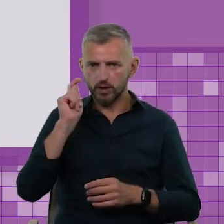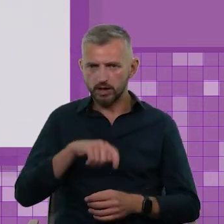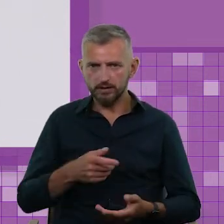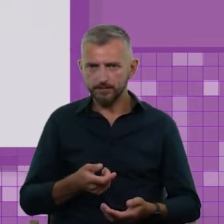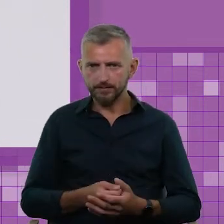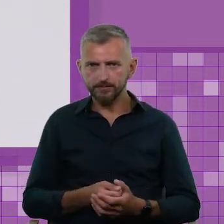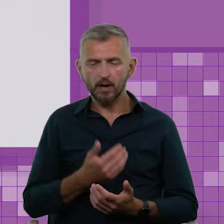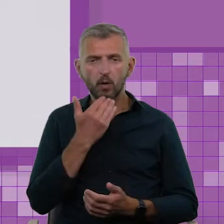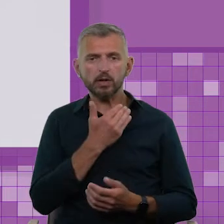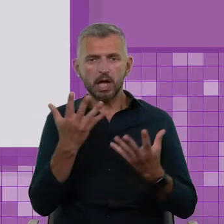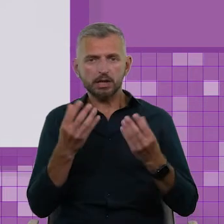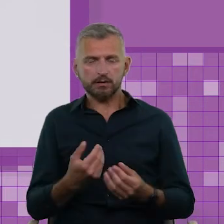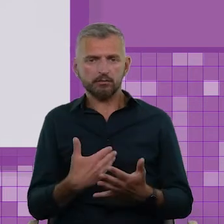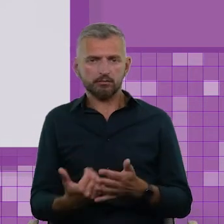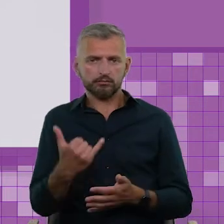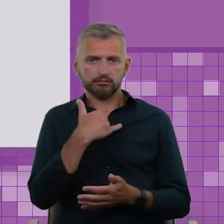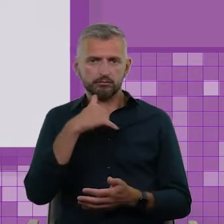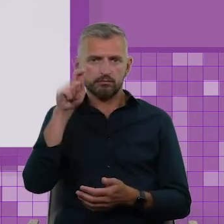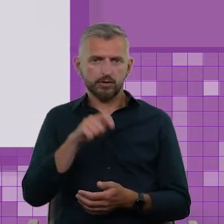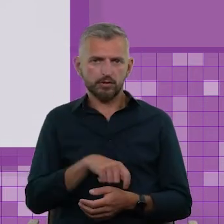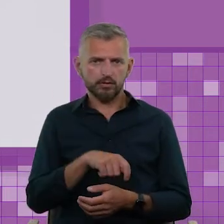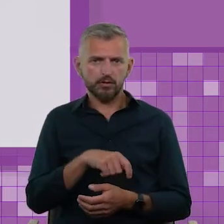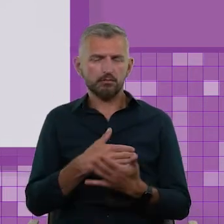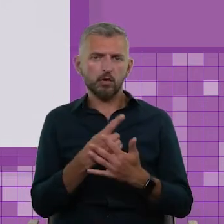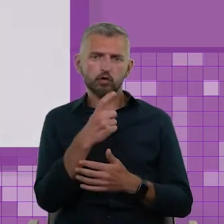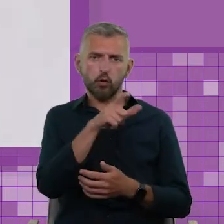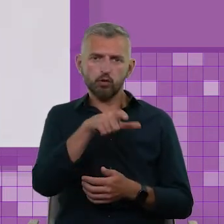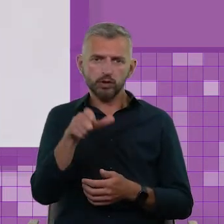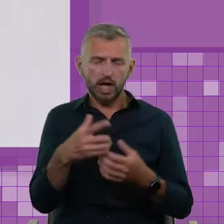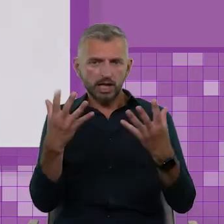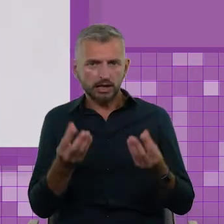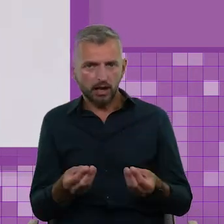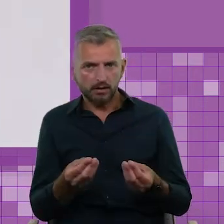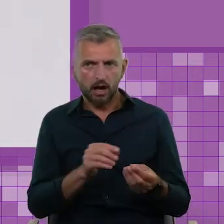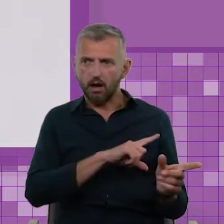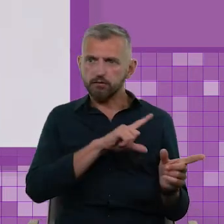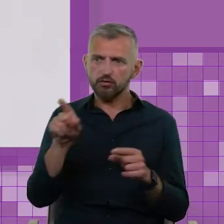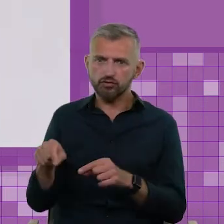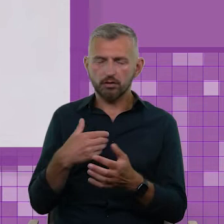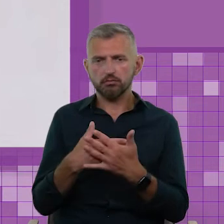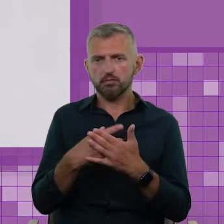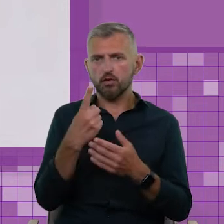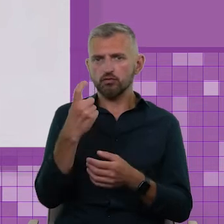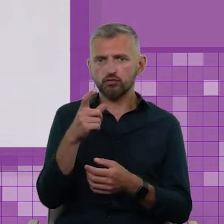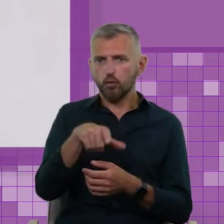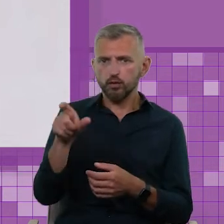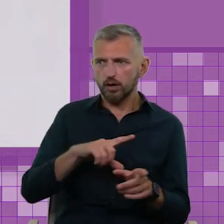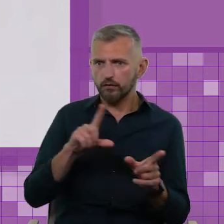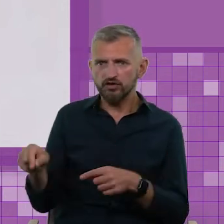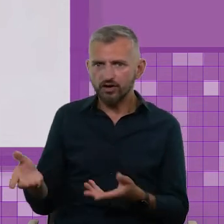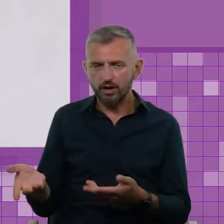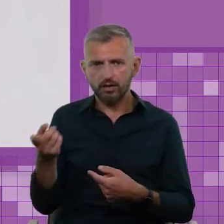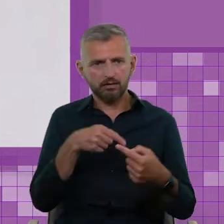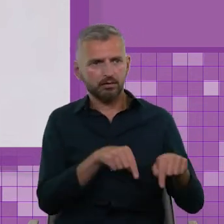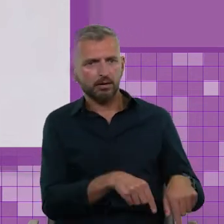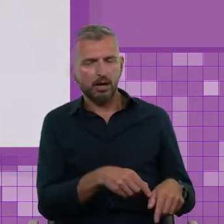Тобто останні дні до нас, наприклад, приїжджає близько 200 людей на день, а виїжджає теж близько десь така кількість. А